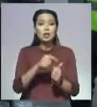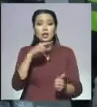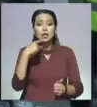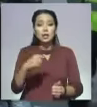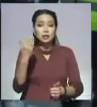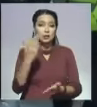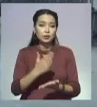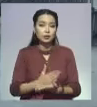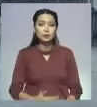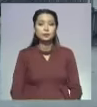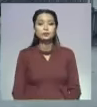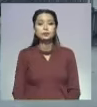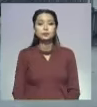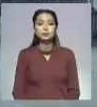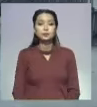Федерациясы бар.